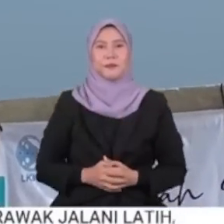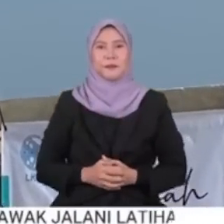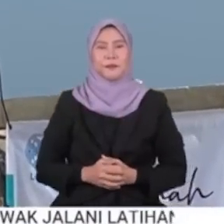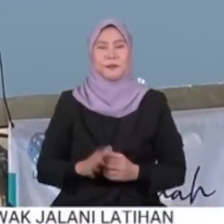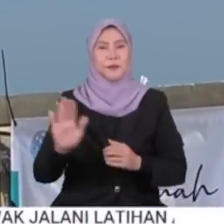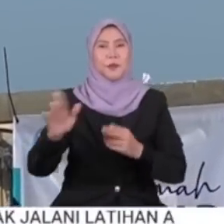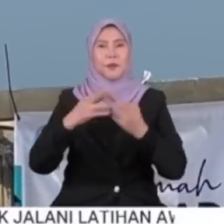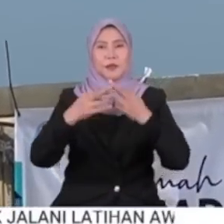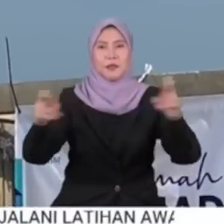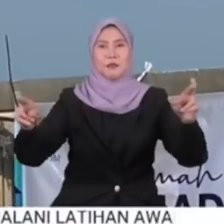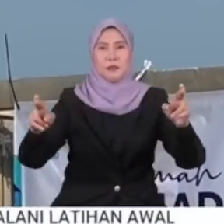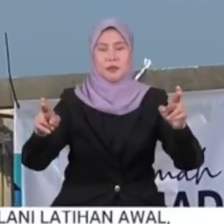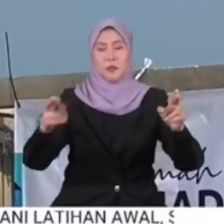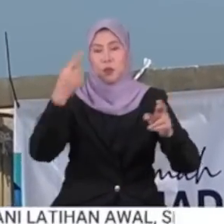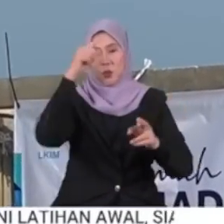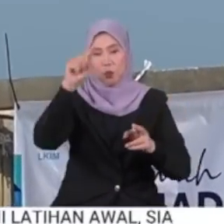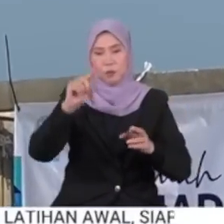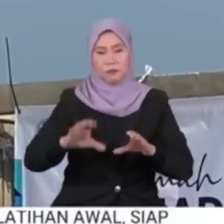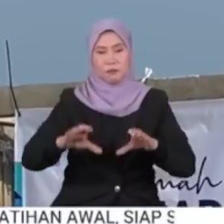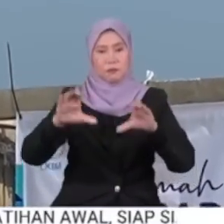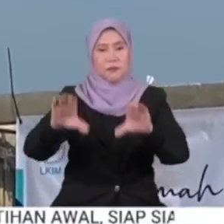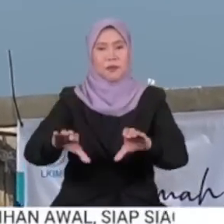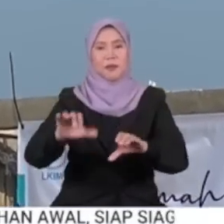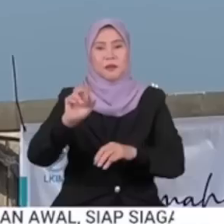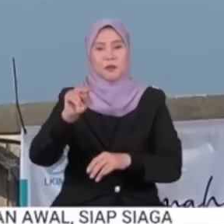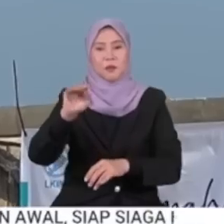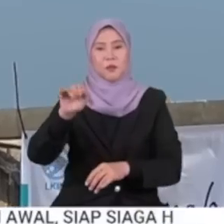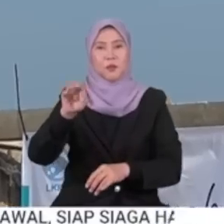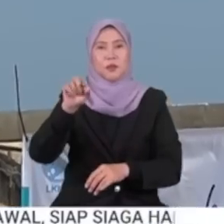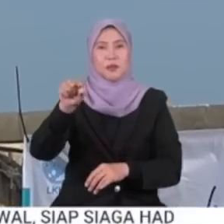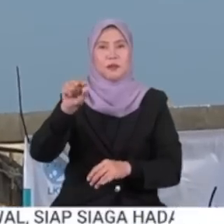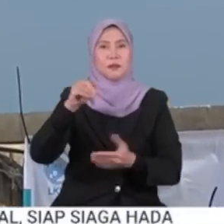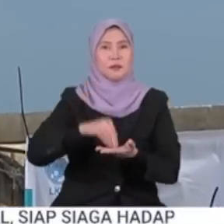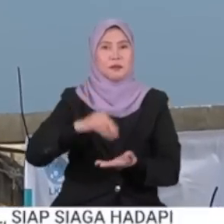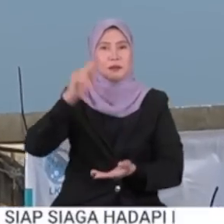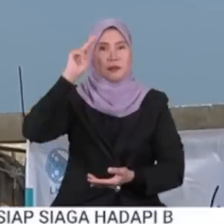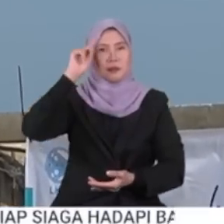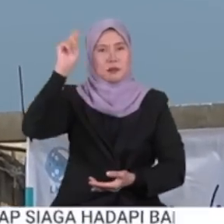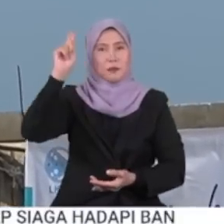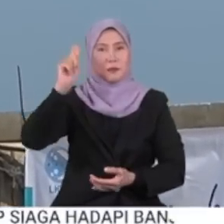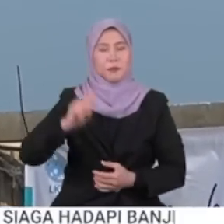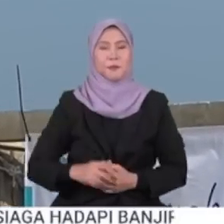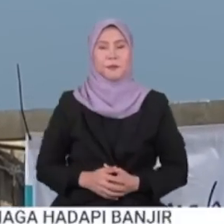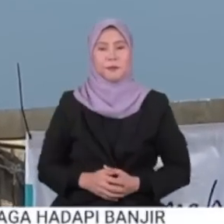Beliau merasmikan program melaburkan unjam di lokasi unjam bendera di perairan Terengganu.